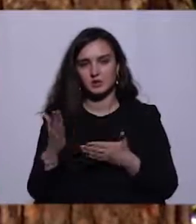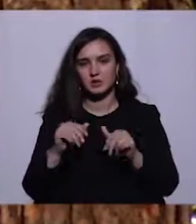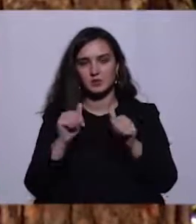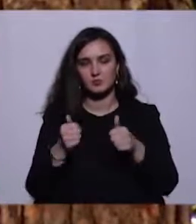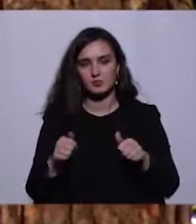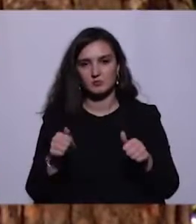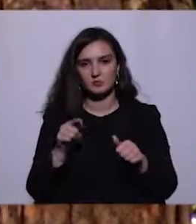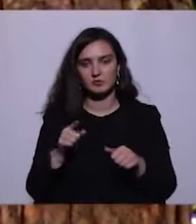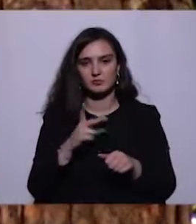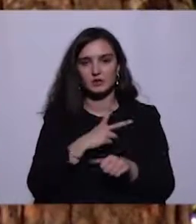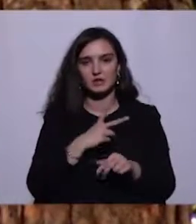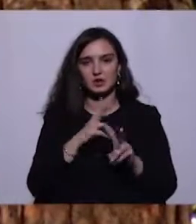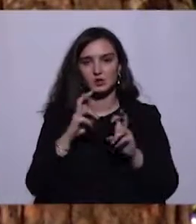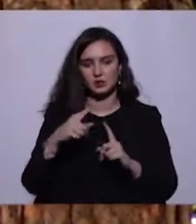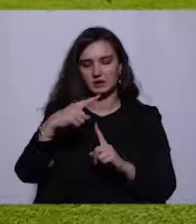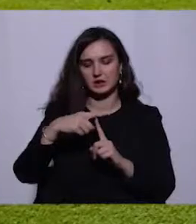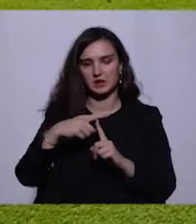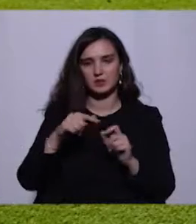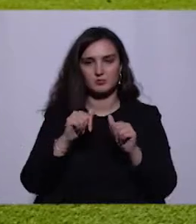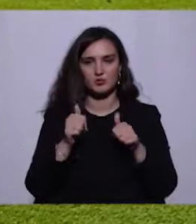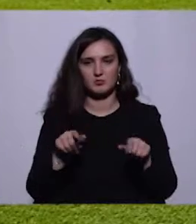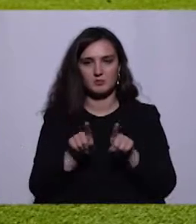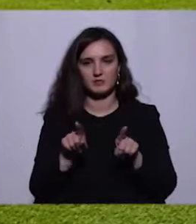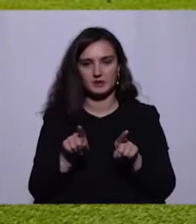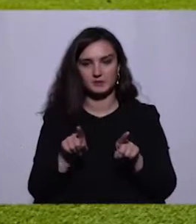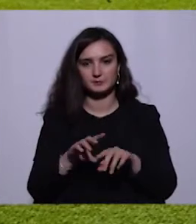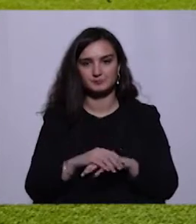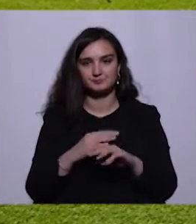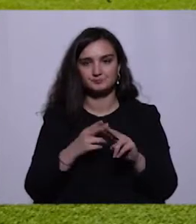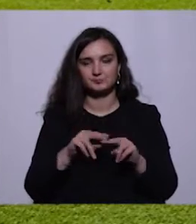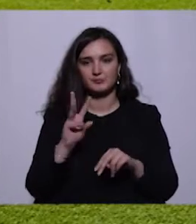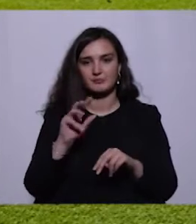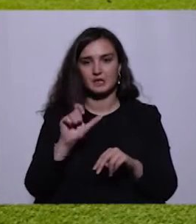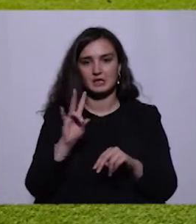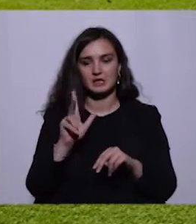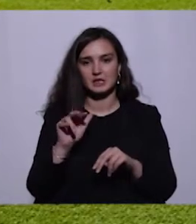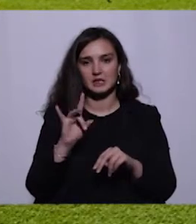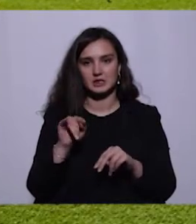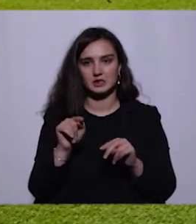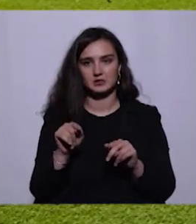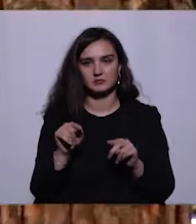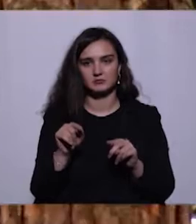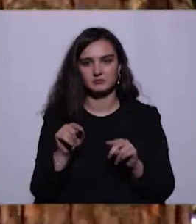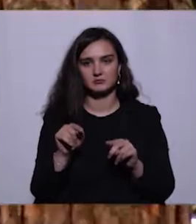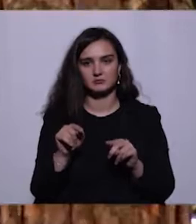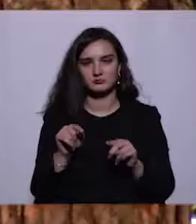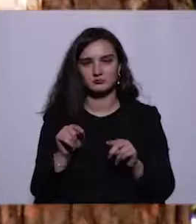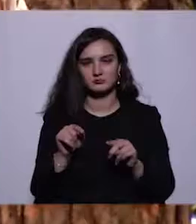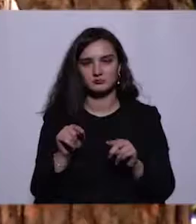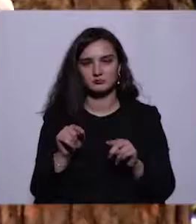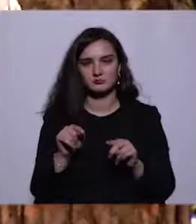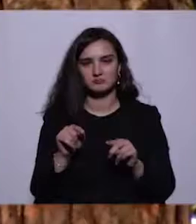ფორმა ლათინური ტასოს მაგვარია. აი ეს მენჰირები რაღაცნაირად